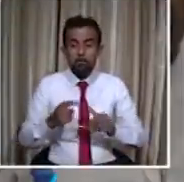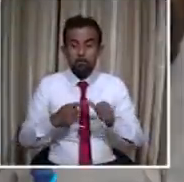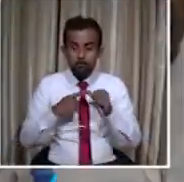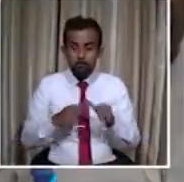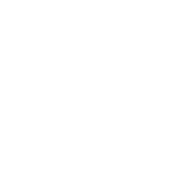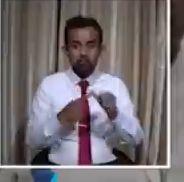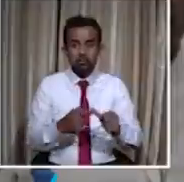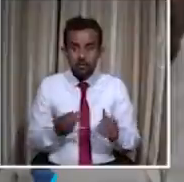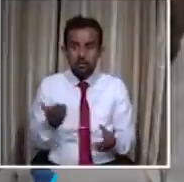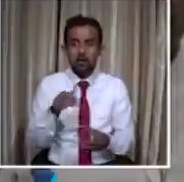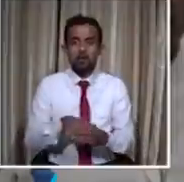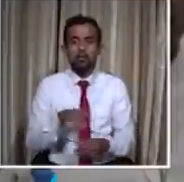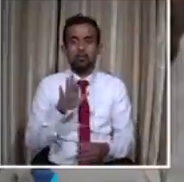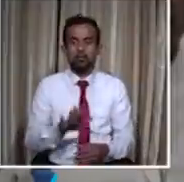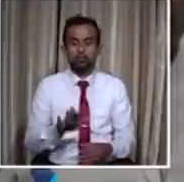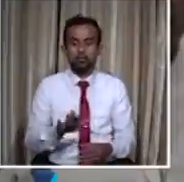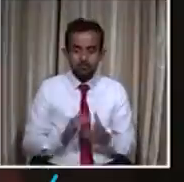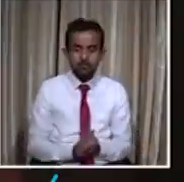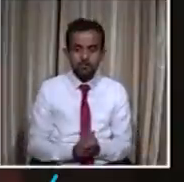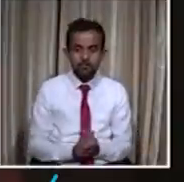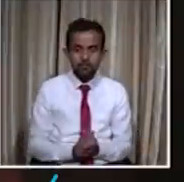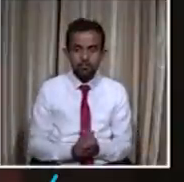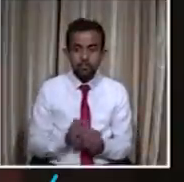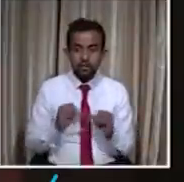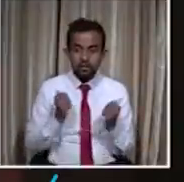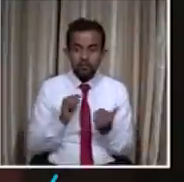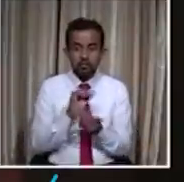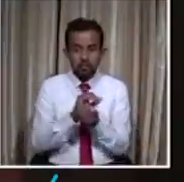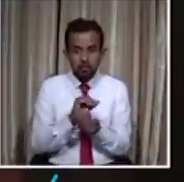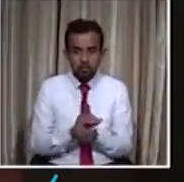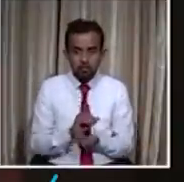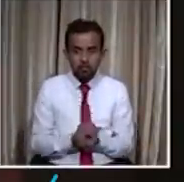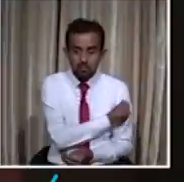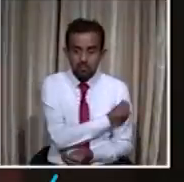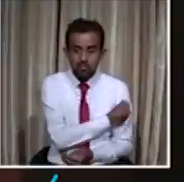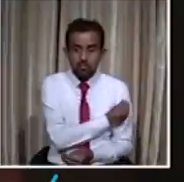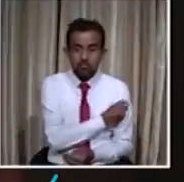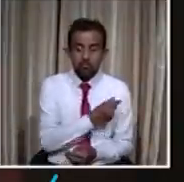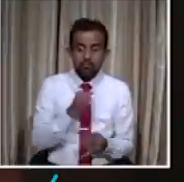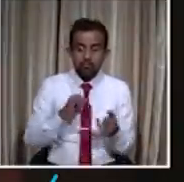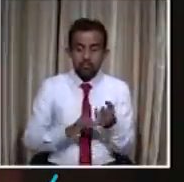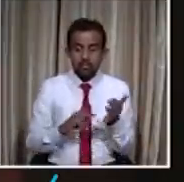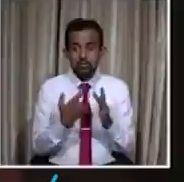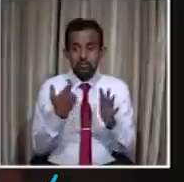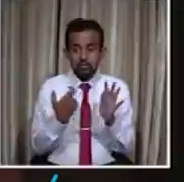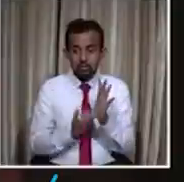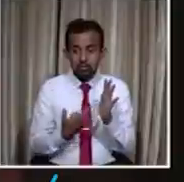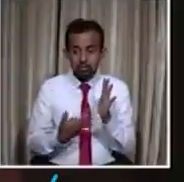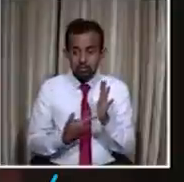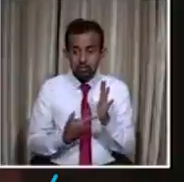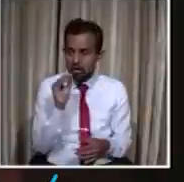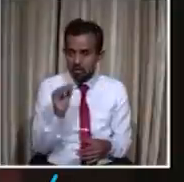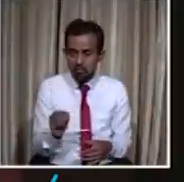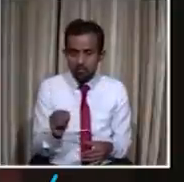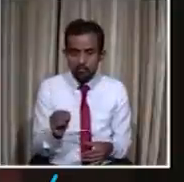honorable prime minister. Now let us get that thing going again. ජීවිත බේරා ගන්නා වූ එන්න තක්වන ස්ට්‍රෙප්ටොකයිනේස් අපේ රටට